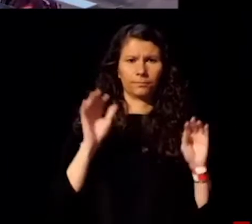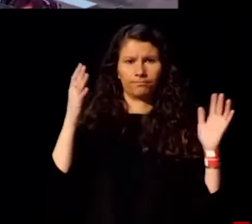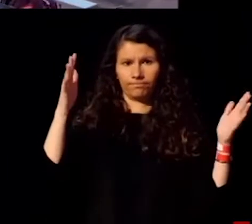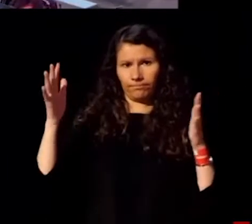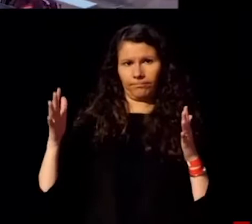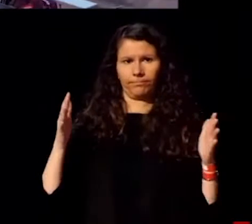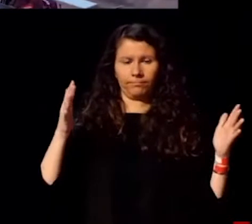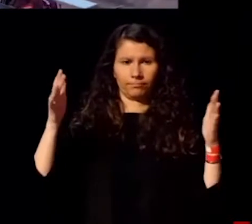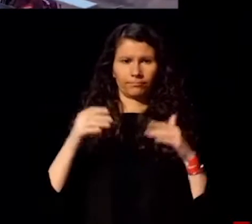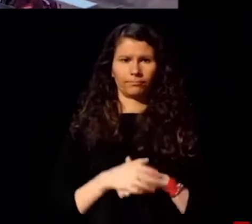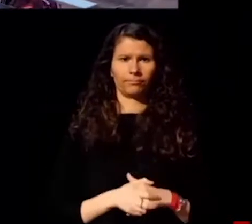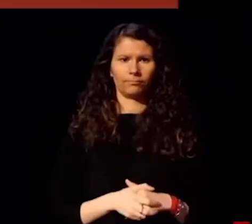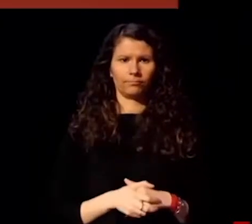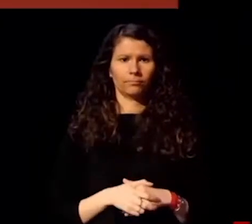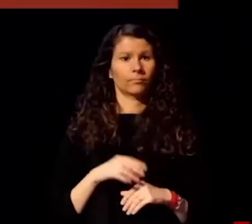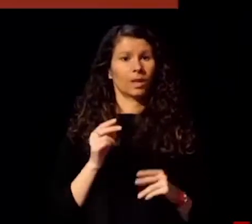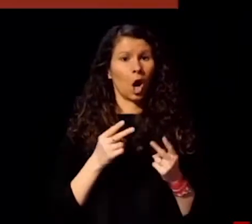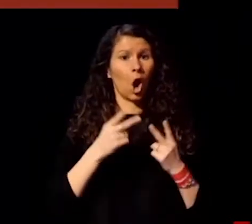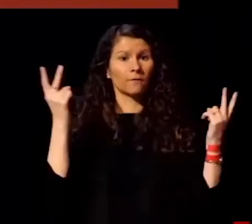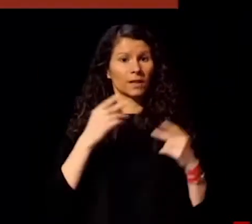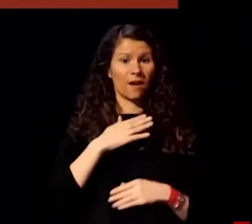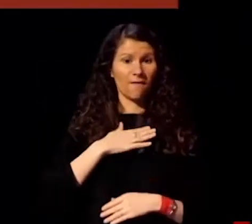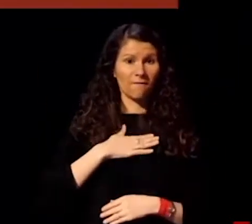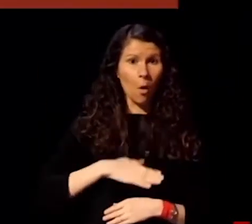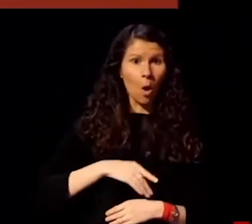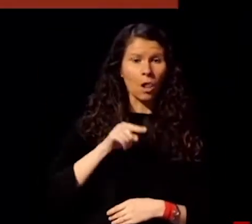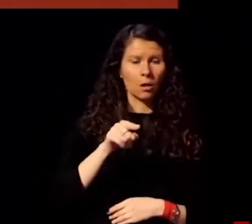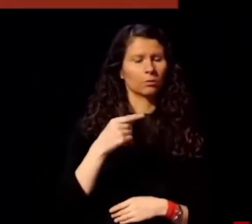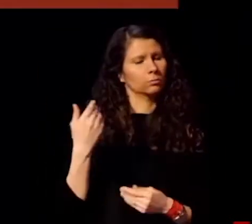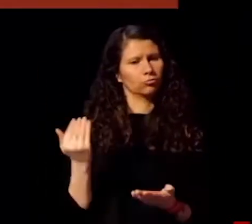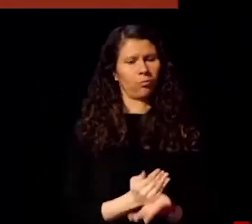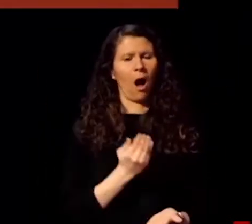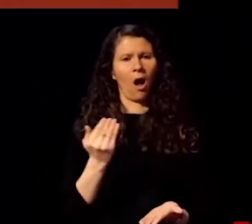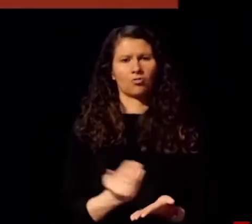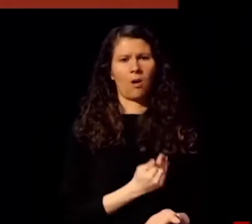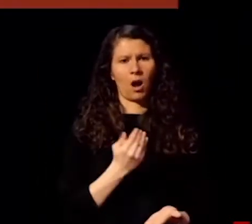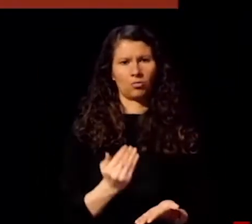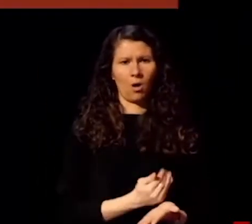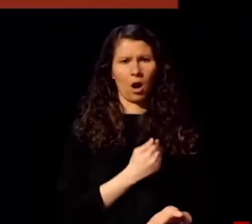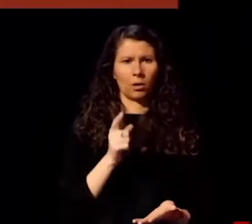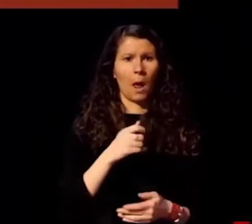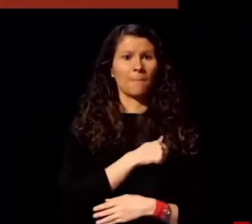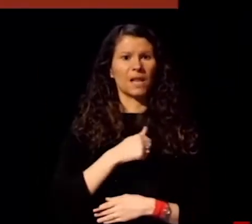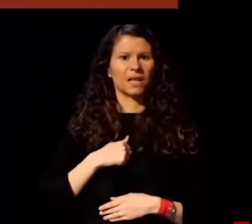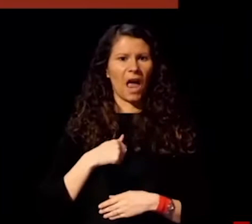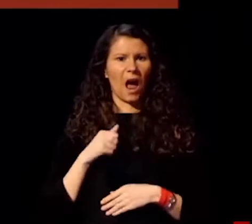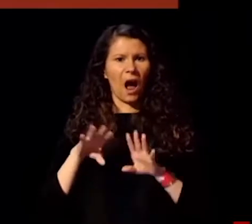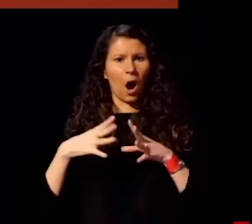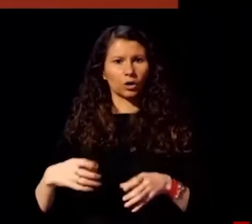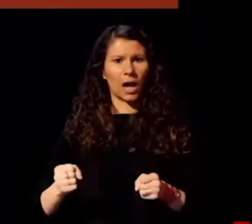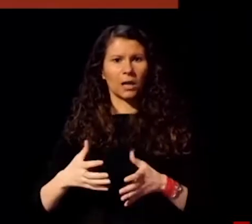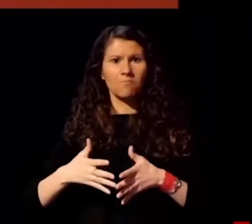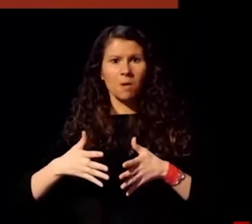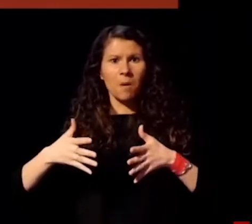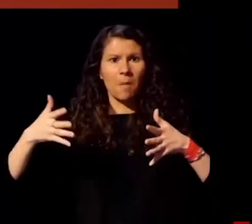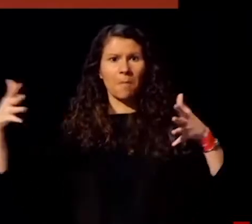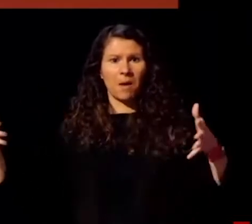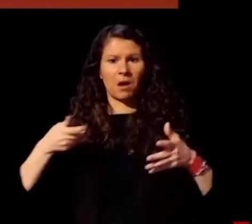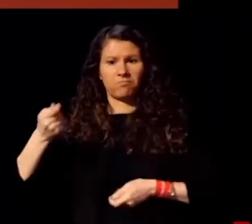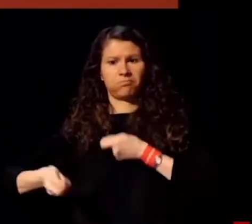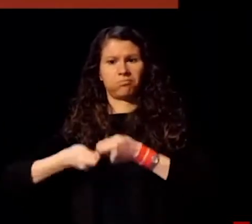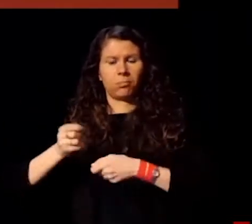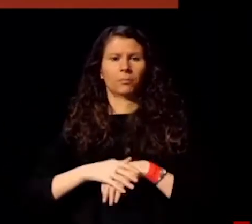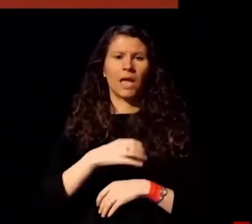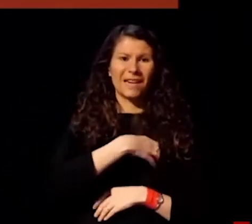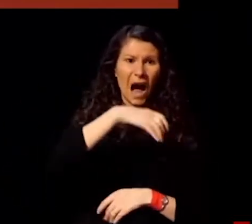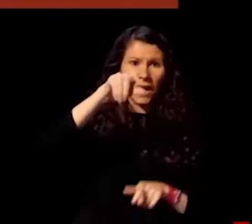das öffentliche wurde klein gespart der militärhaushalt weiter aufgebläht die reichen werden immer reicher